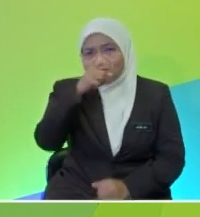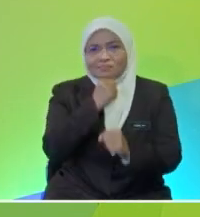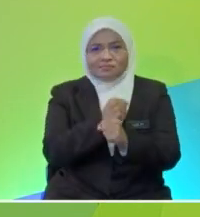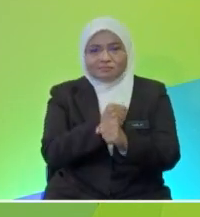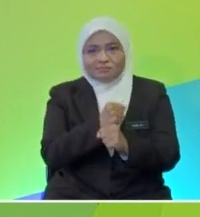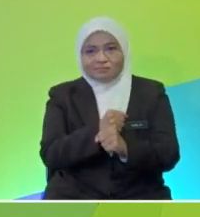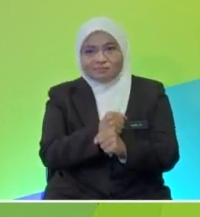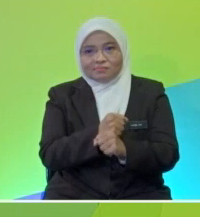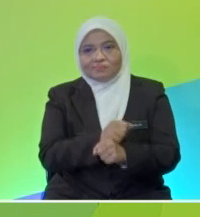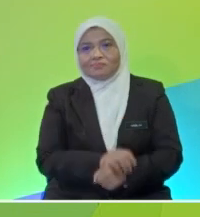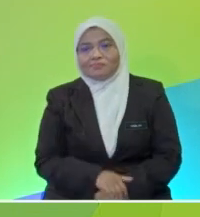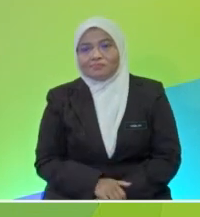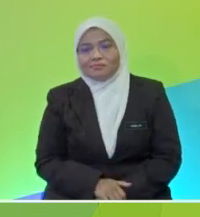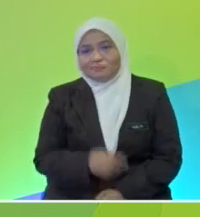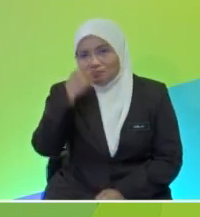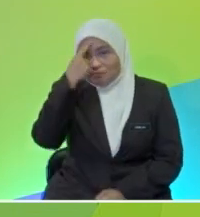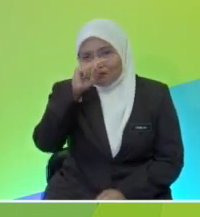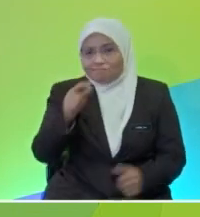menentukan keluasan-keasaan